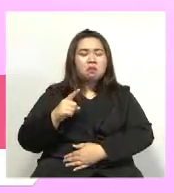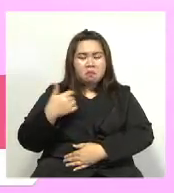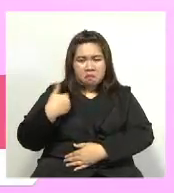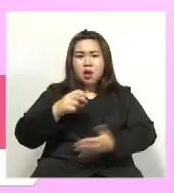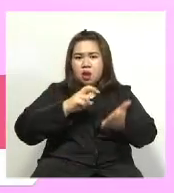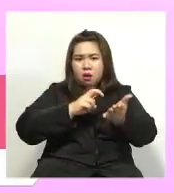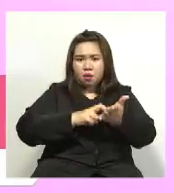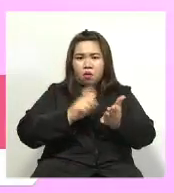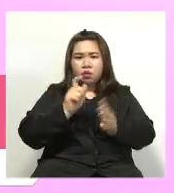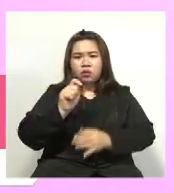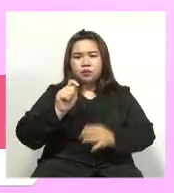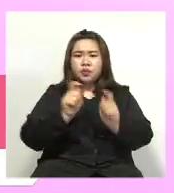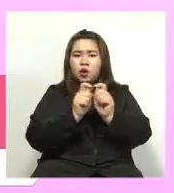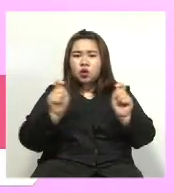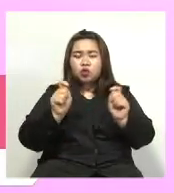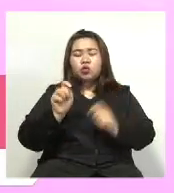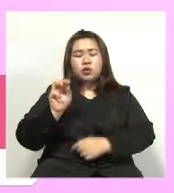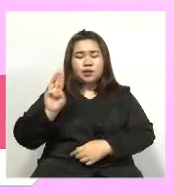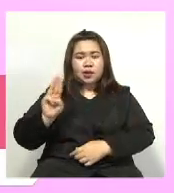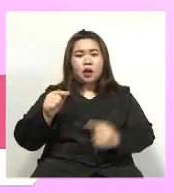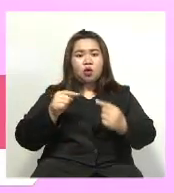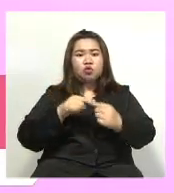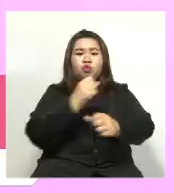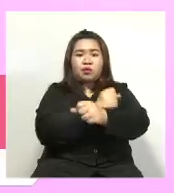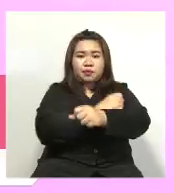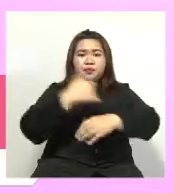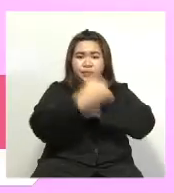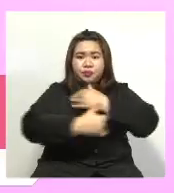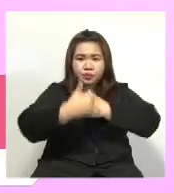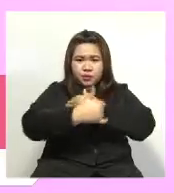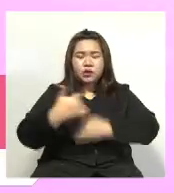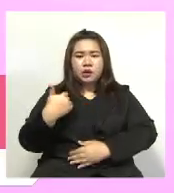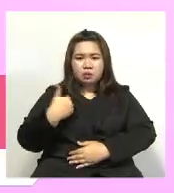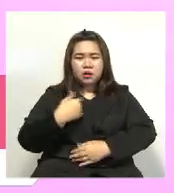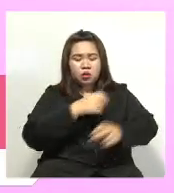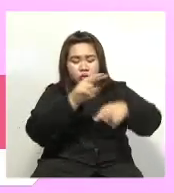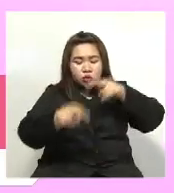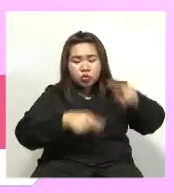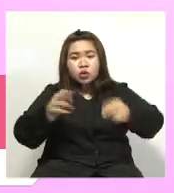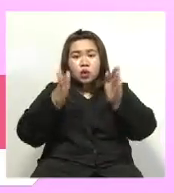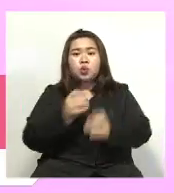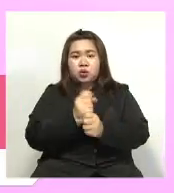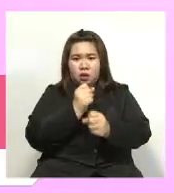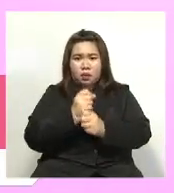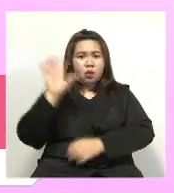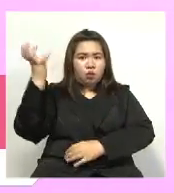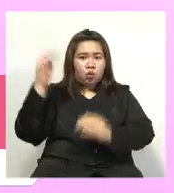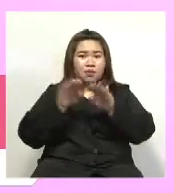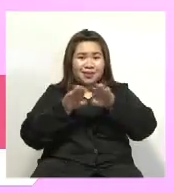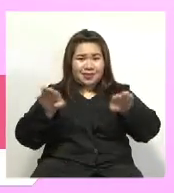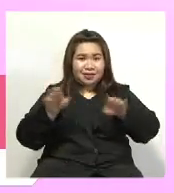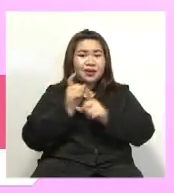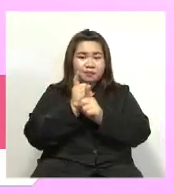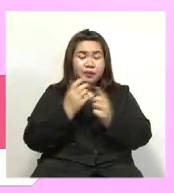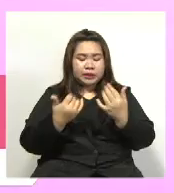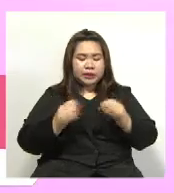องอนุสัญญาองค์การแรงงานระหว่างประเทศเพื่อให้การคุ้มครองแรงงานเป็นไปตามมาตรฐานสากลทางนี้รัฐ